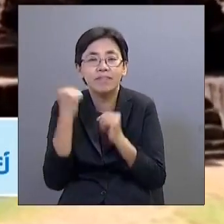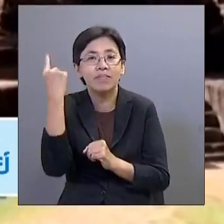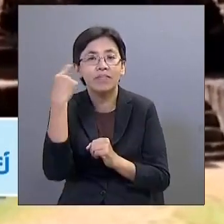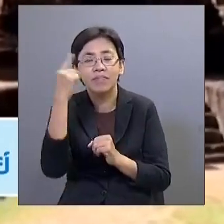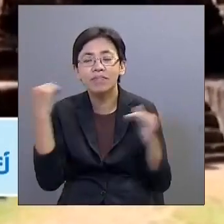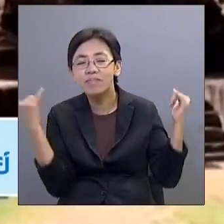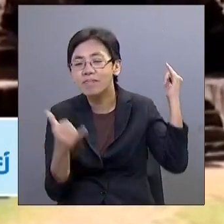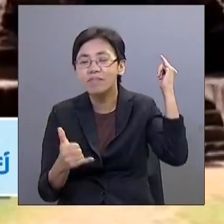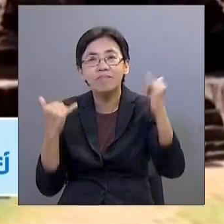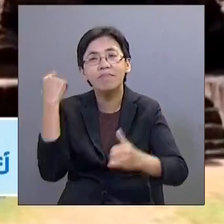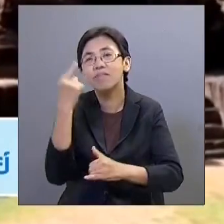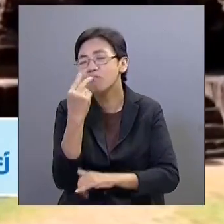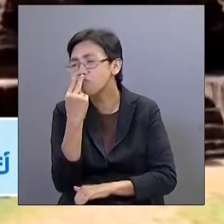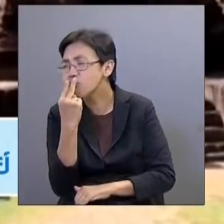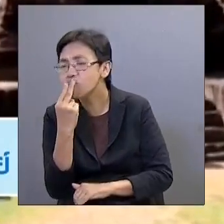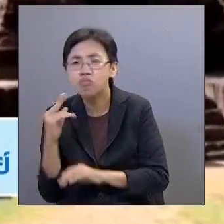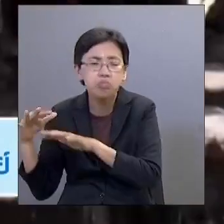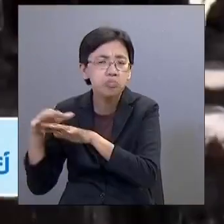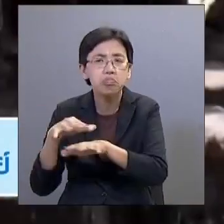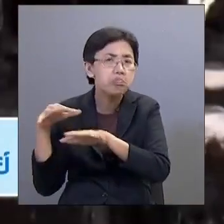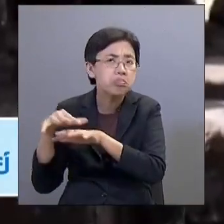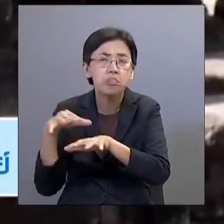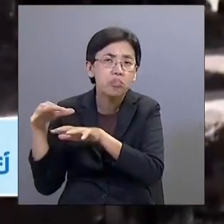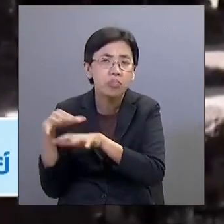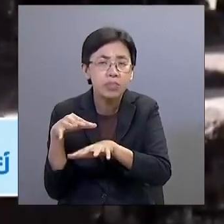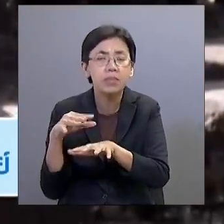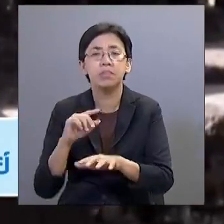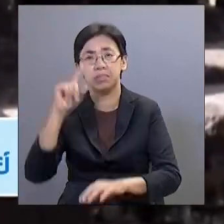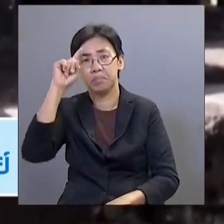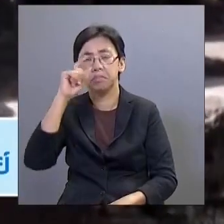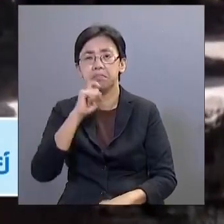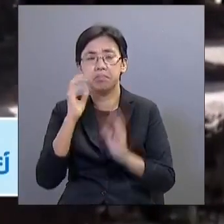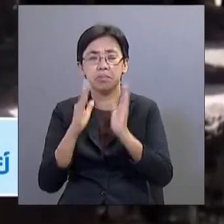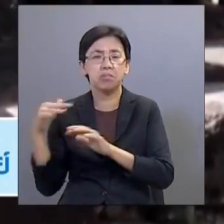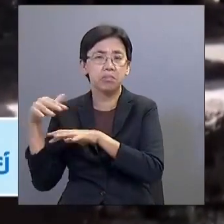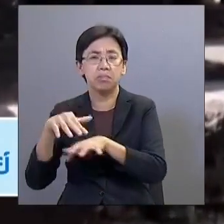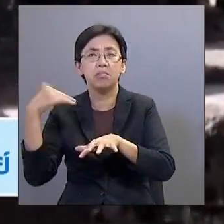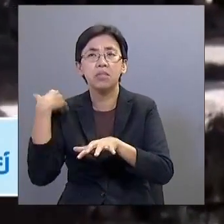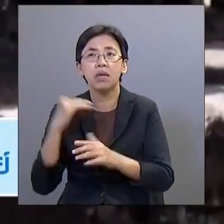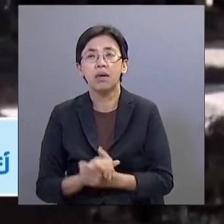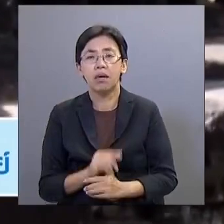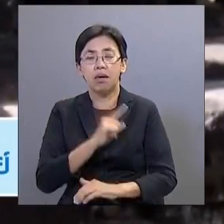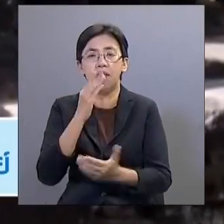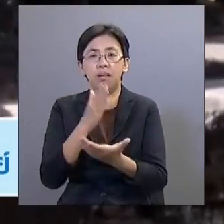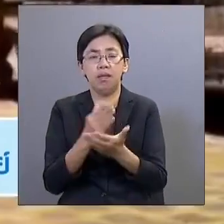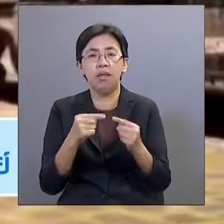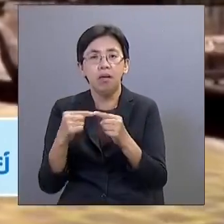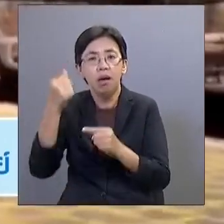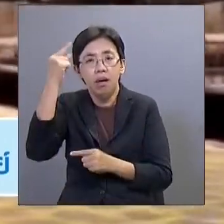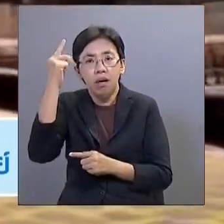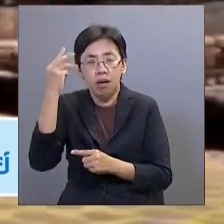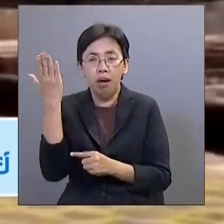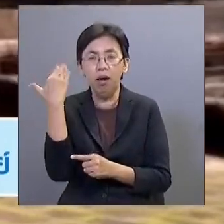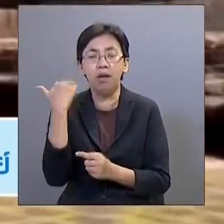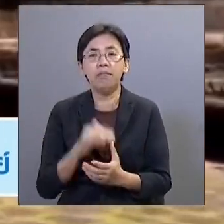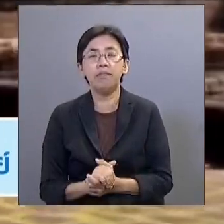าเที่ยวชมปราสาทเมืองต่ำกันเยอะเลยมากกว่าปกติโดยเฉพาะในเสาร์อาทิตย์ครับคุณผู้ชมหรือช่วงที่มีวันหยุดยาวติดต่อกันหลายวันอย่างเมื่อสัปดาห์ที่ผ่านม